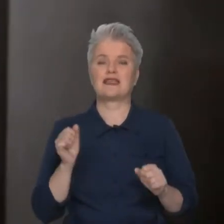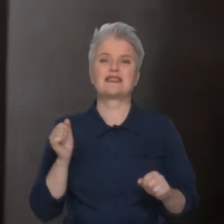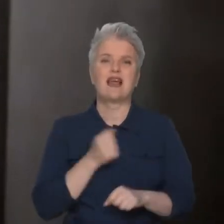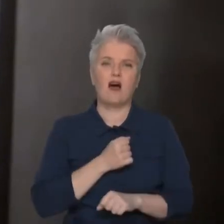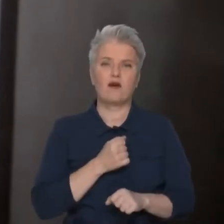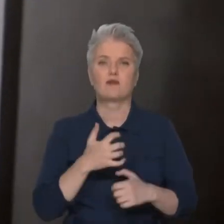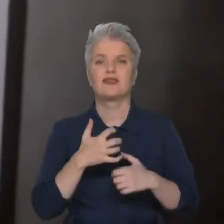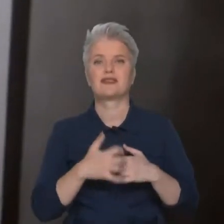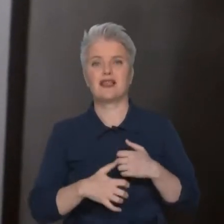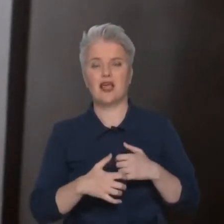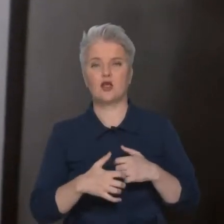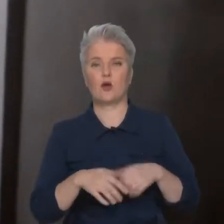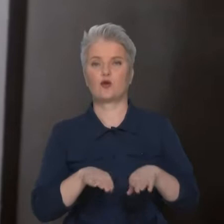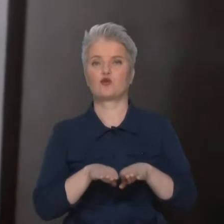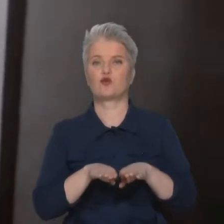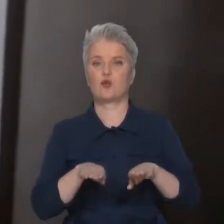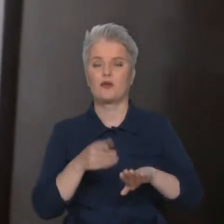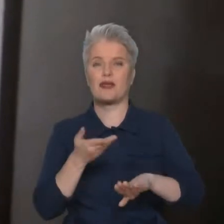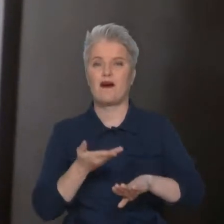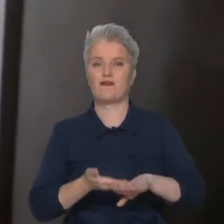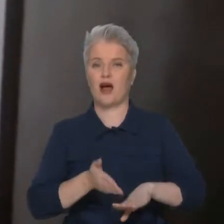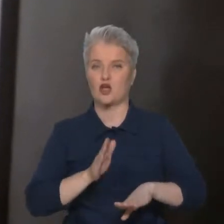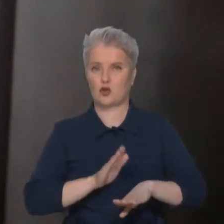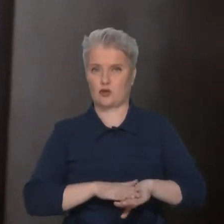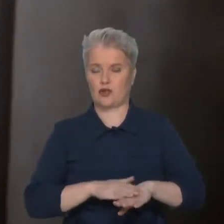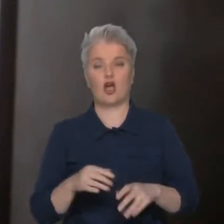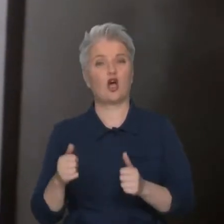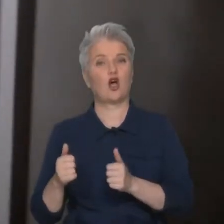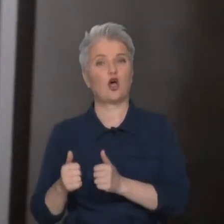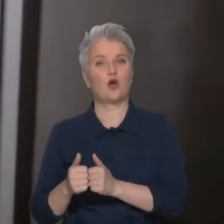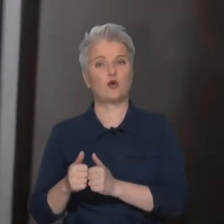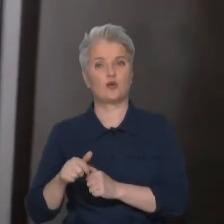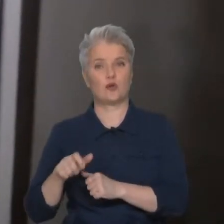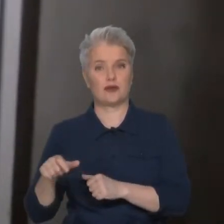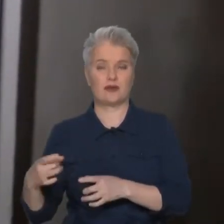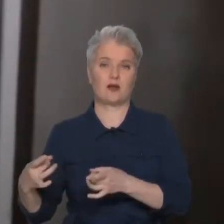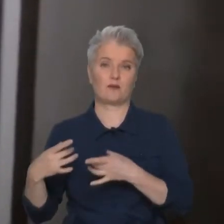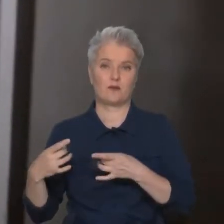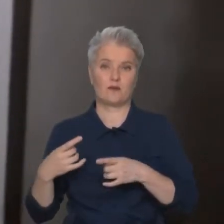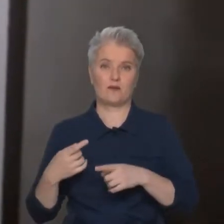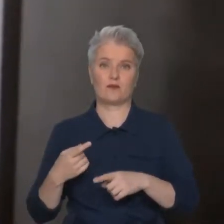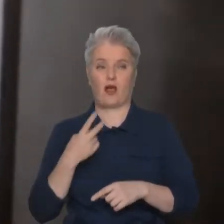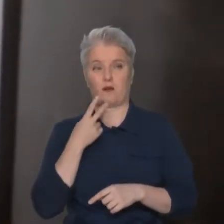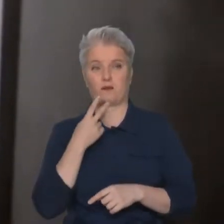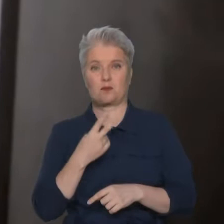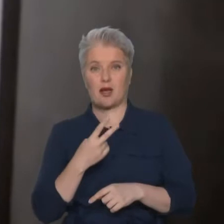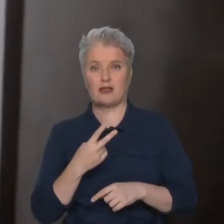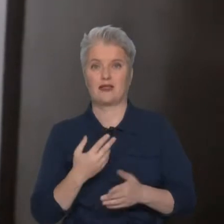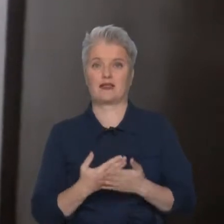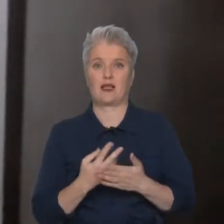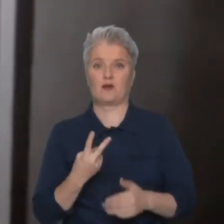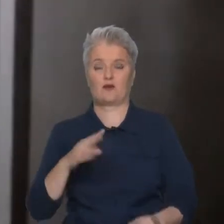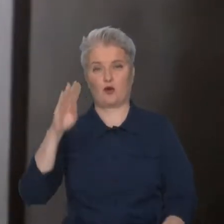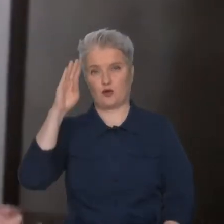середнього ступеню важкості. Як нам розповіли сусіди, це попередньо за те, що вони бачили, чи начебто